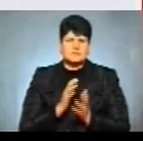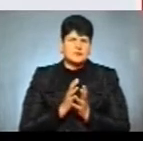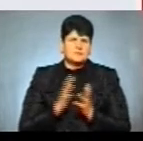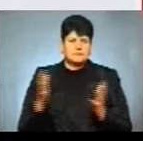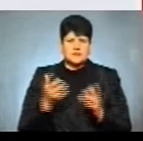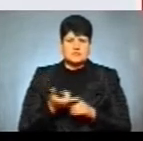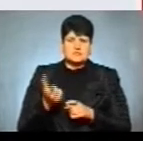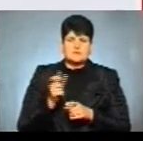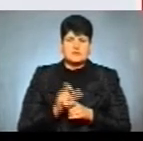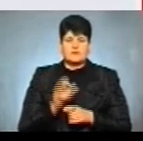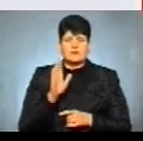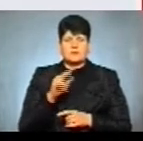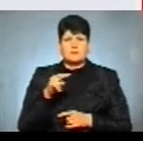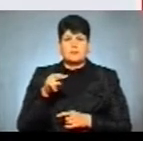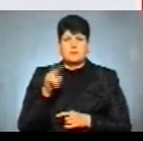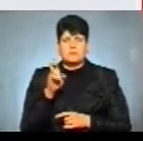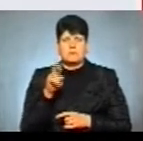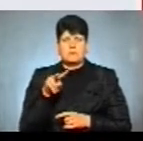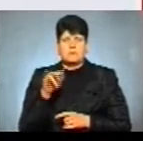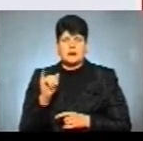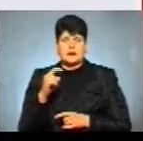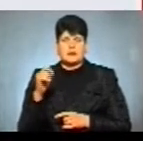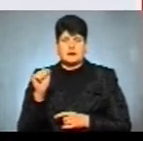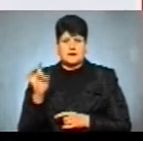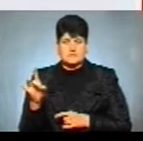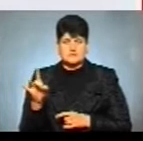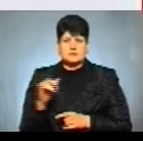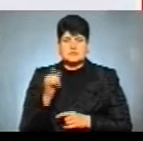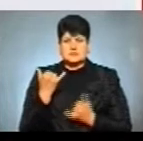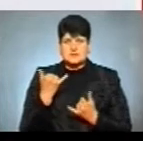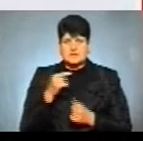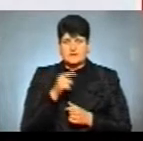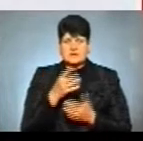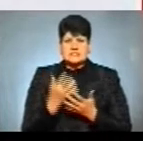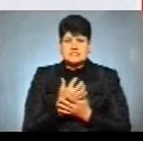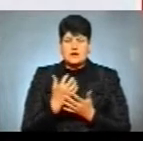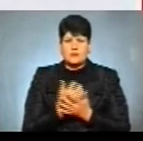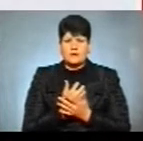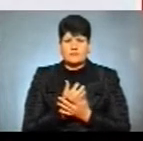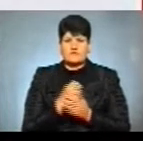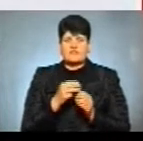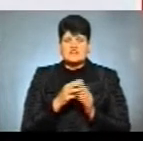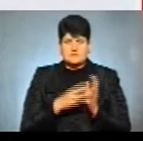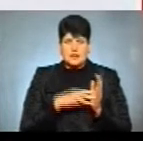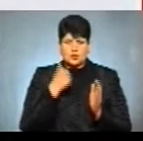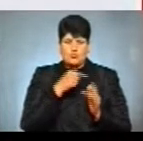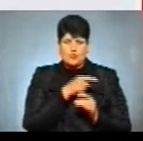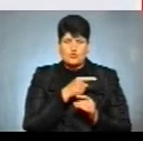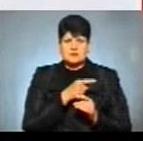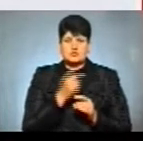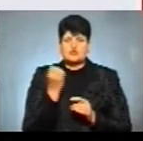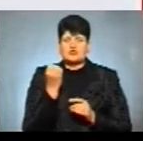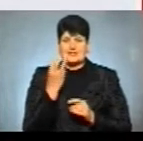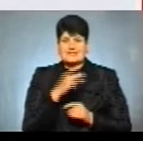збільшилися доходи Володимира Бліхара, голови фракції «Народний контроль». Зараз він заробив в 2018 році